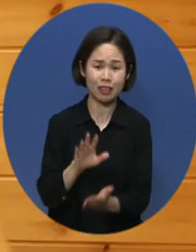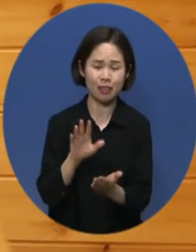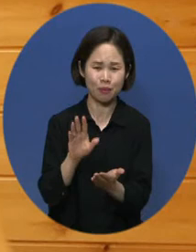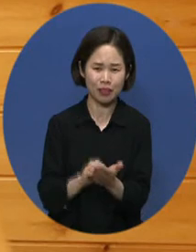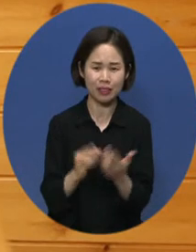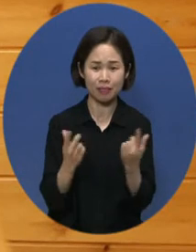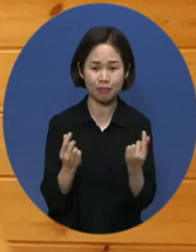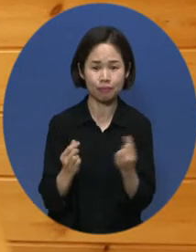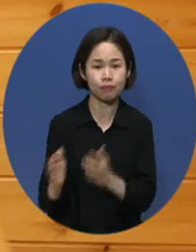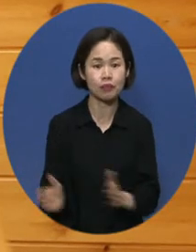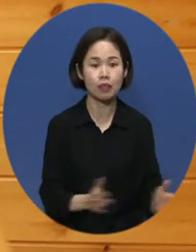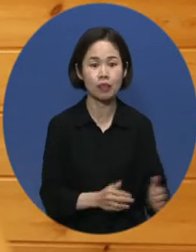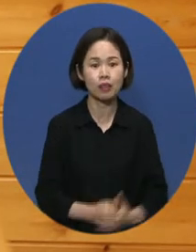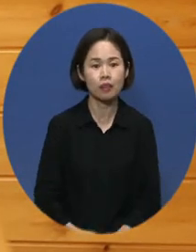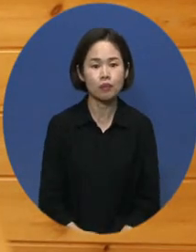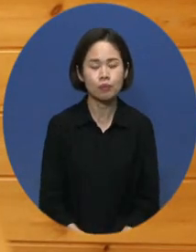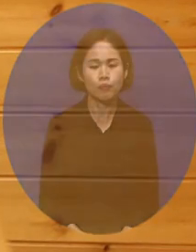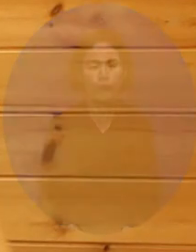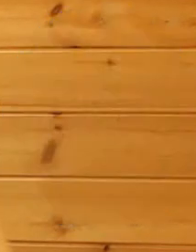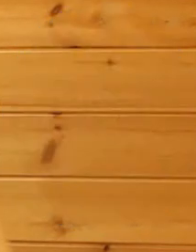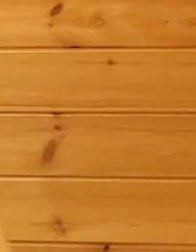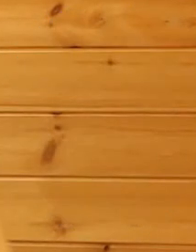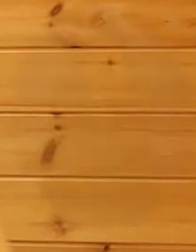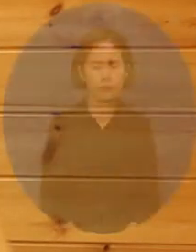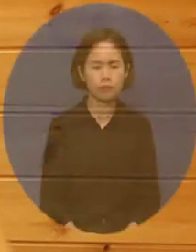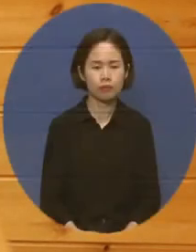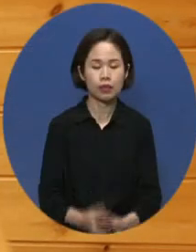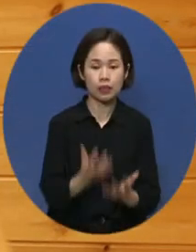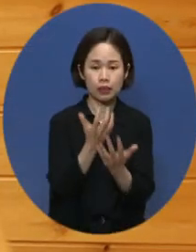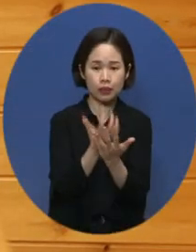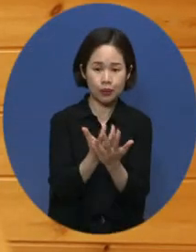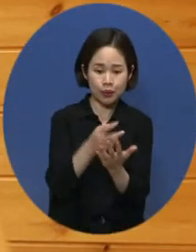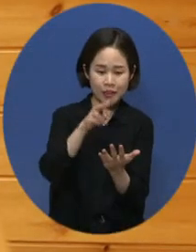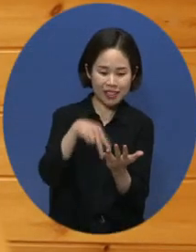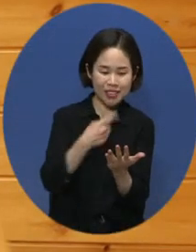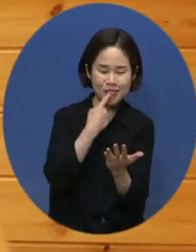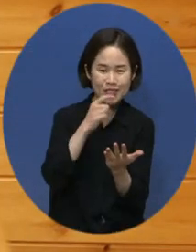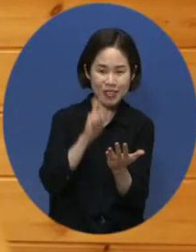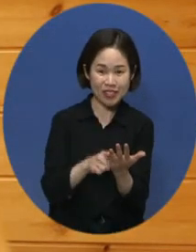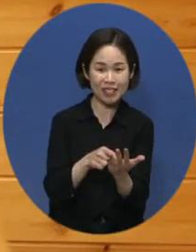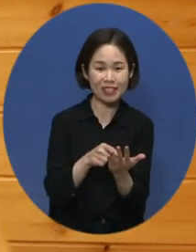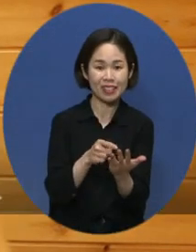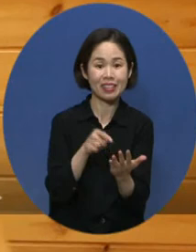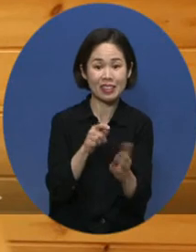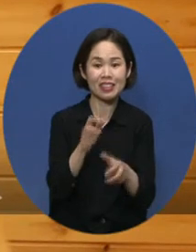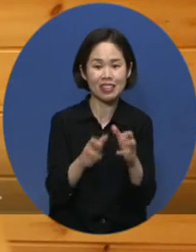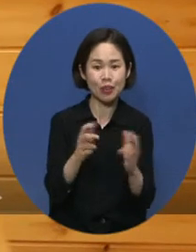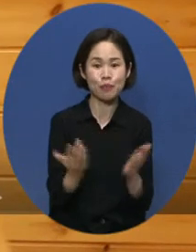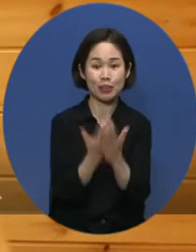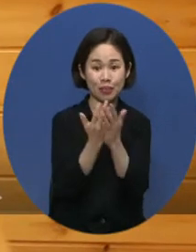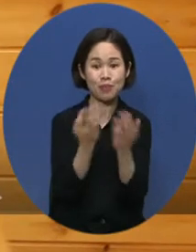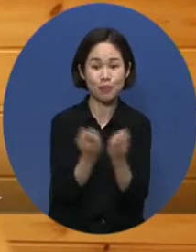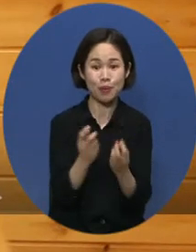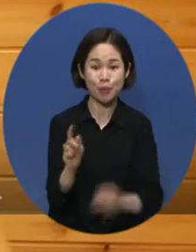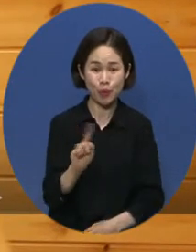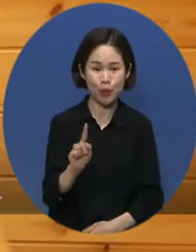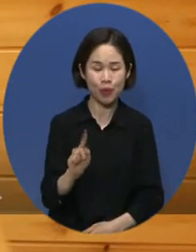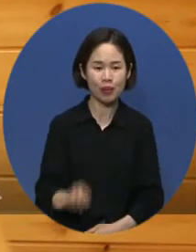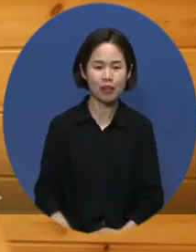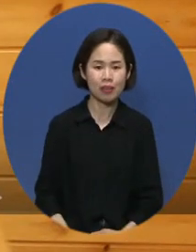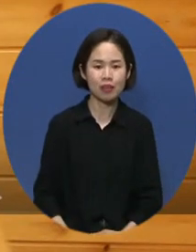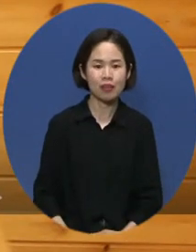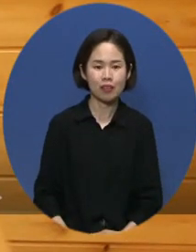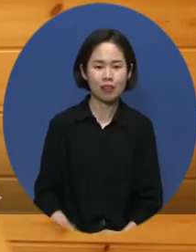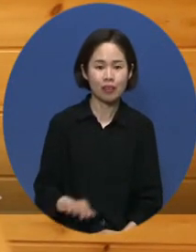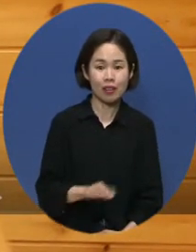발달장애인 위한 읽기 쉬운 자료 개발 사업이 현재보다 활성화되기 위해서는 필요한 자원이나 의견이 있다면 어떤 게 있을까요? 우선 서울시에 사는 이